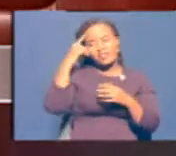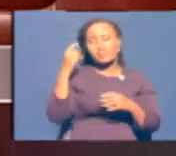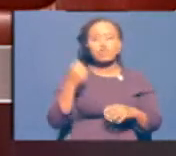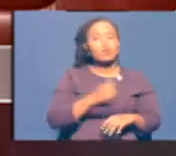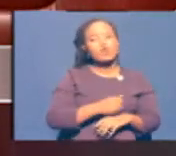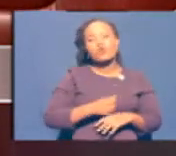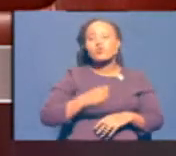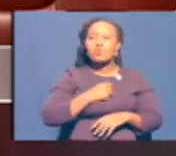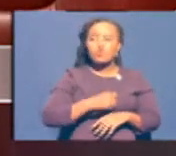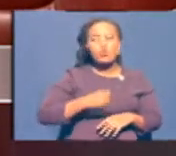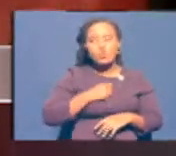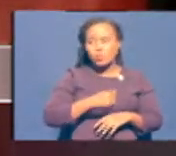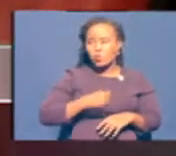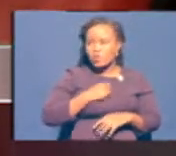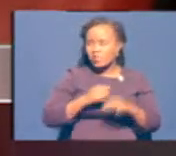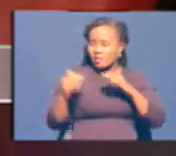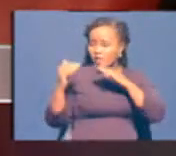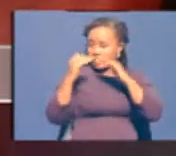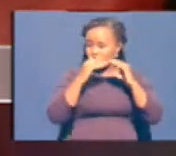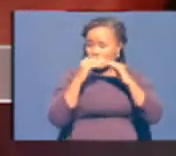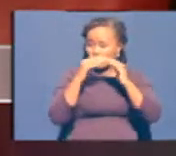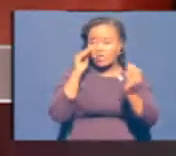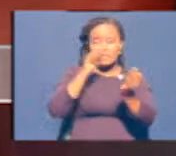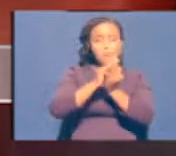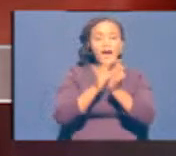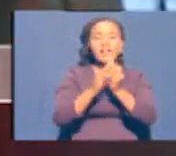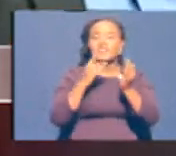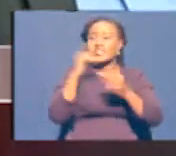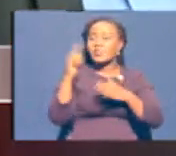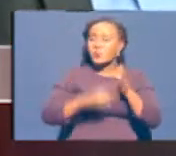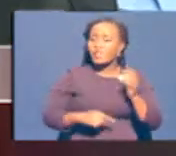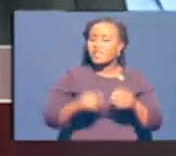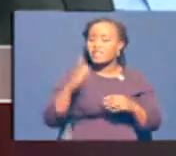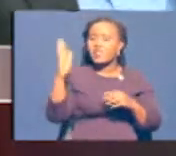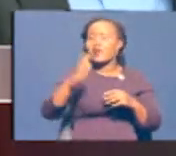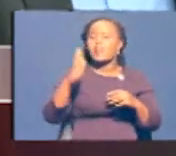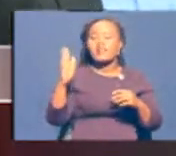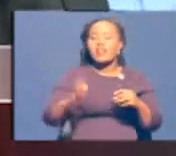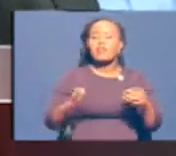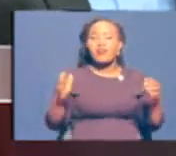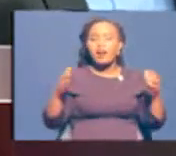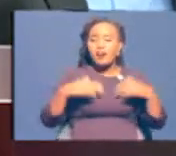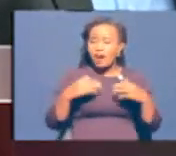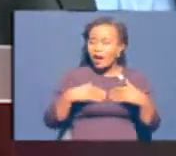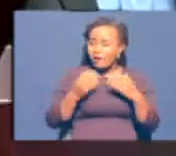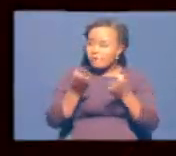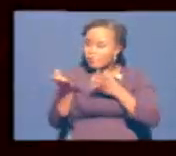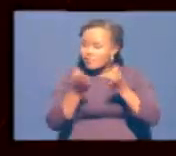Equity yasema haijawahi kuwa na uhusiano wowote wa kifedha na Mturuki Harun Aidin.